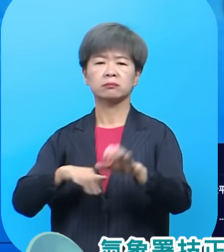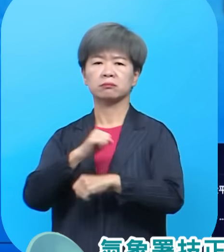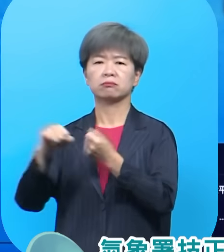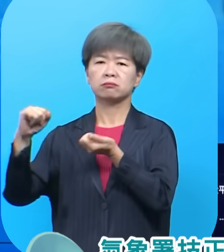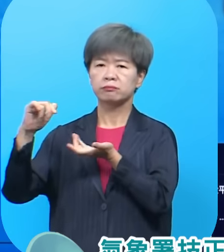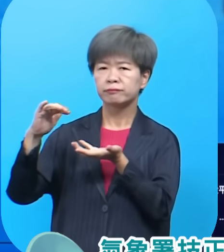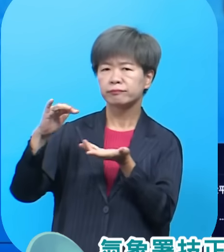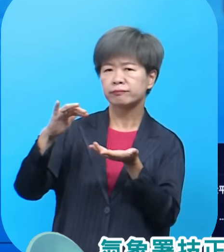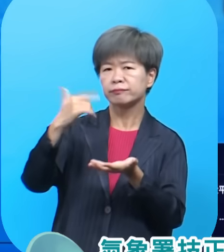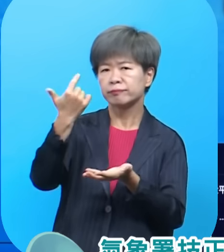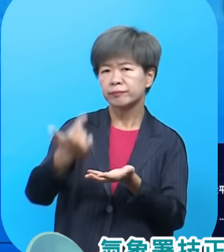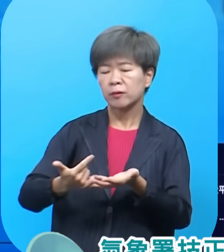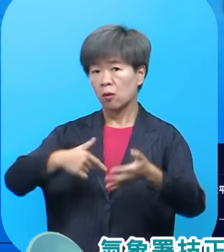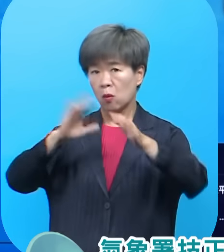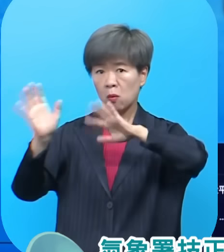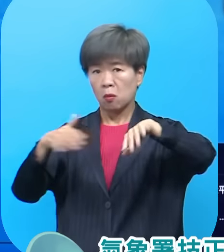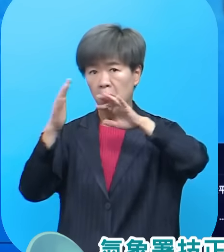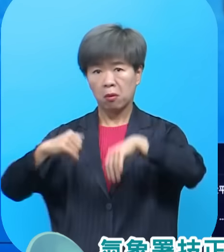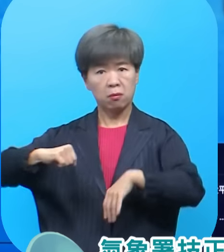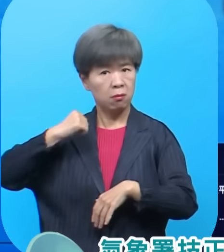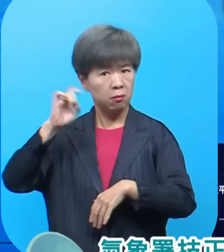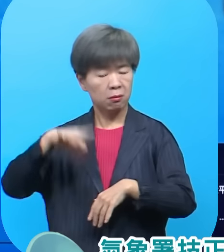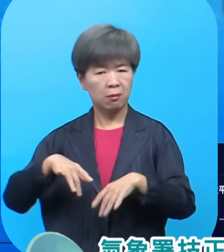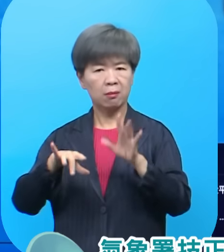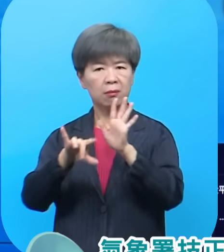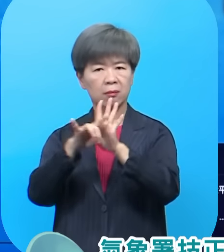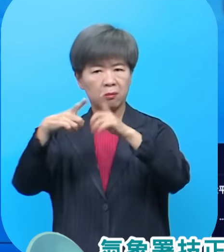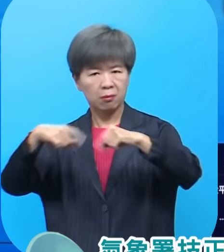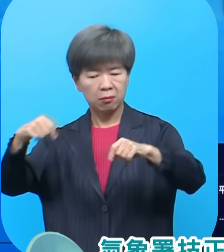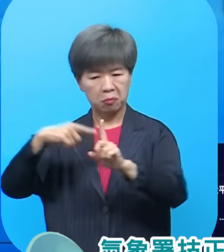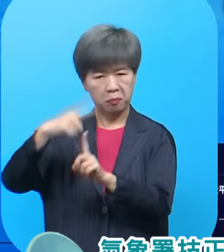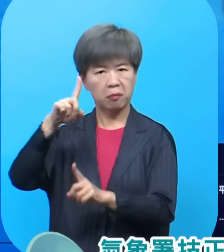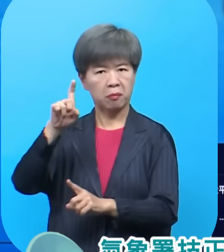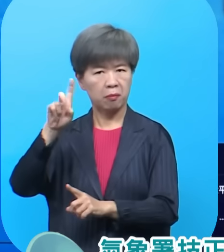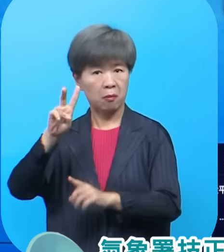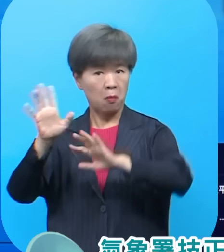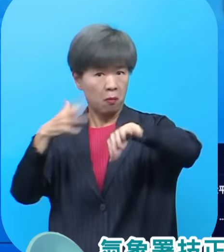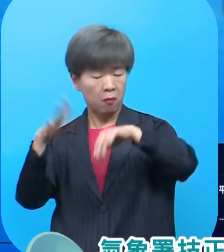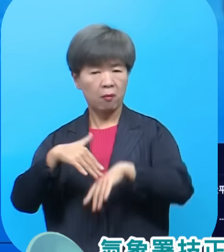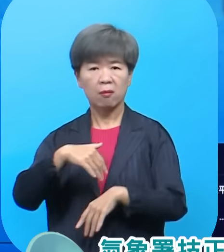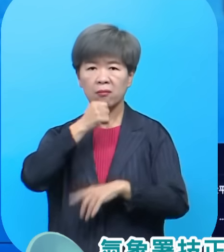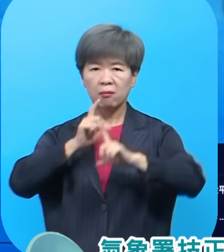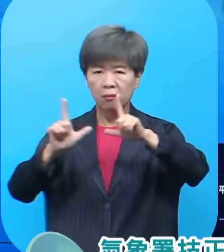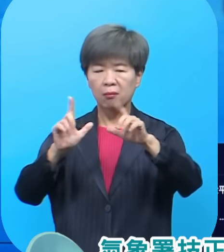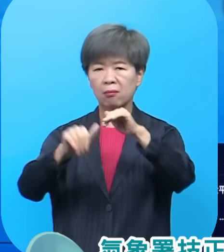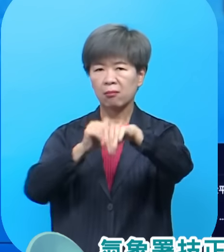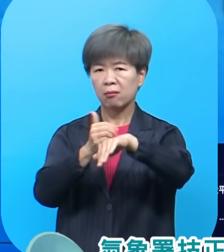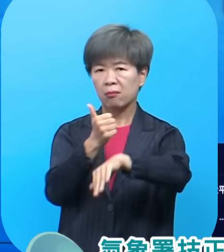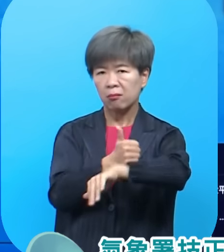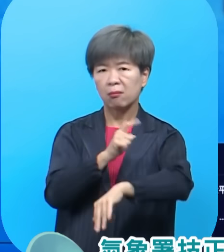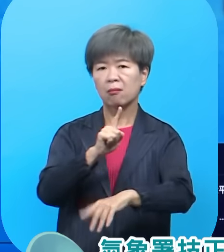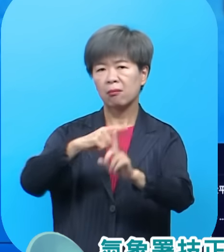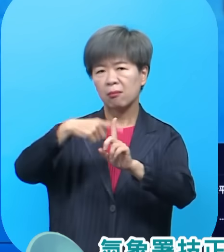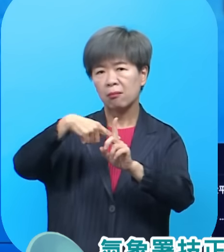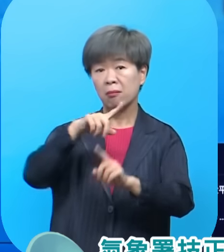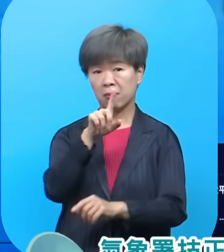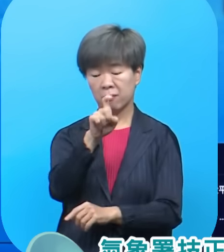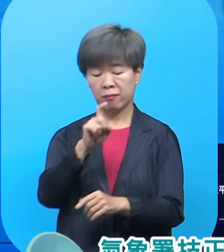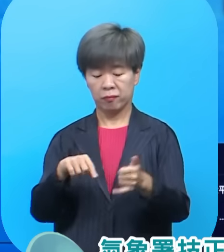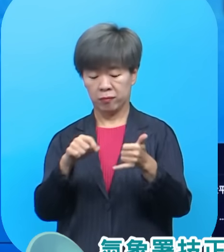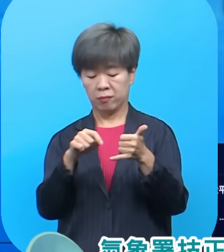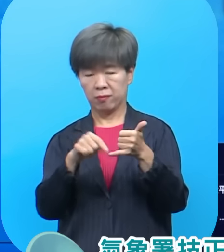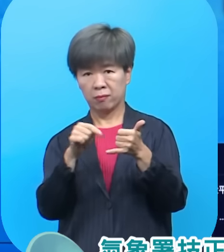所以目前强风区域还是出现在兰屿的12级风，然后台东成功10级风，恒春、桃